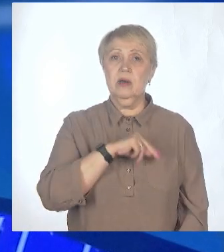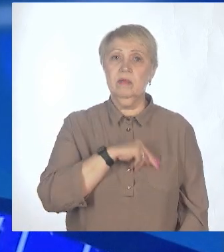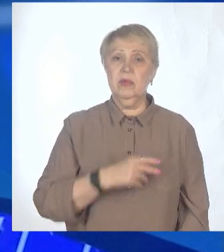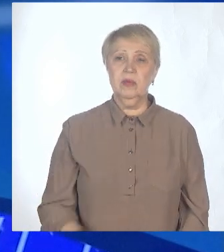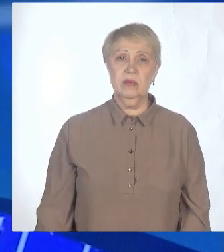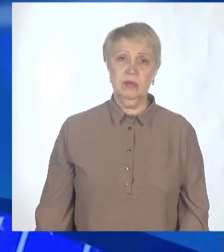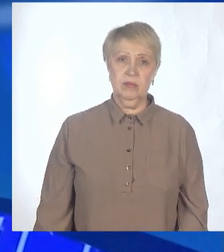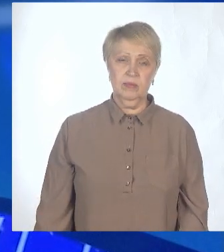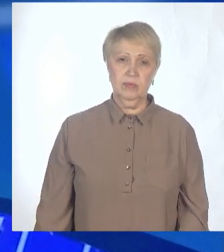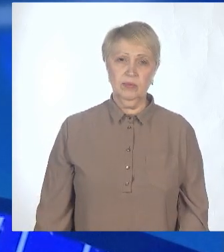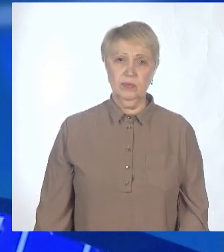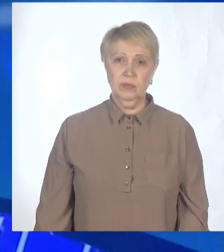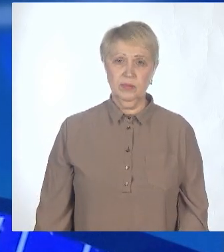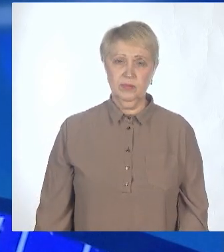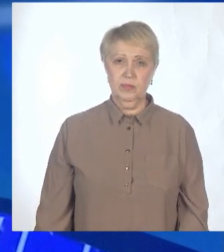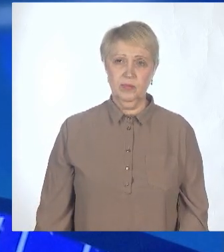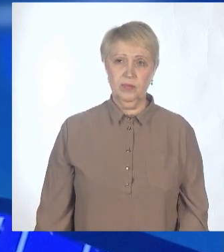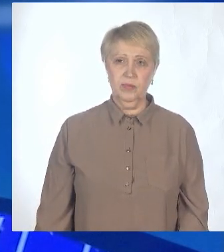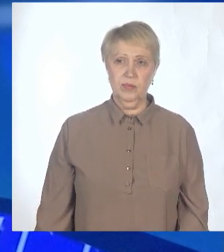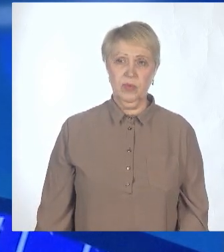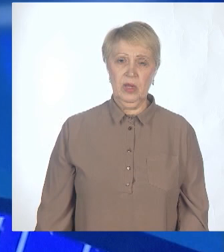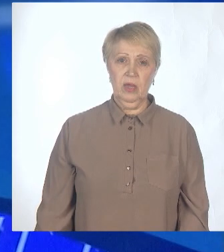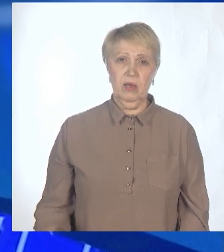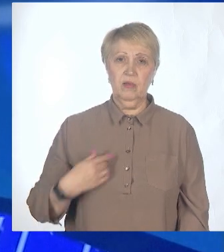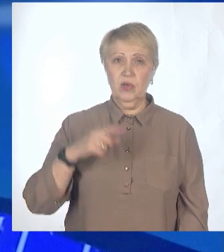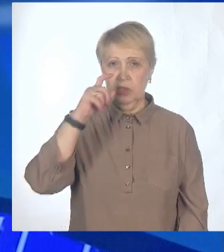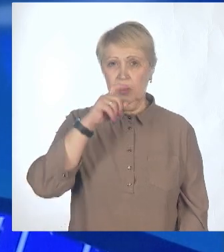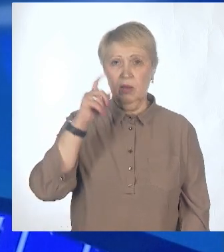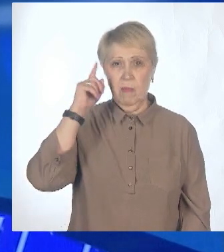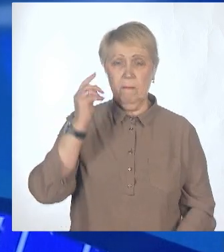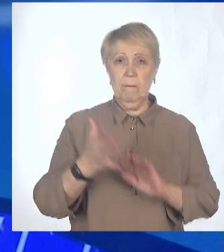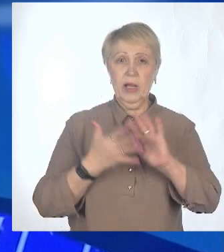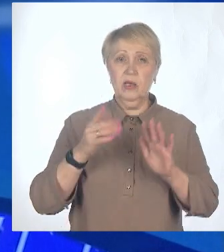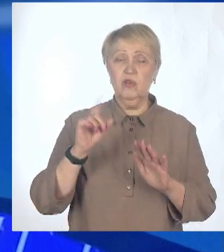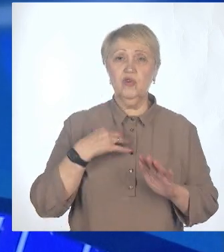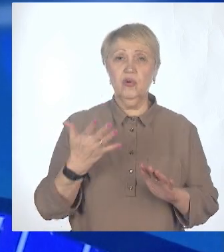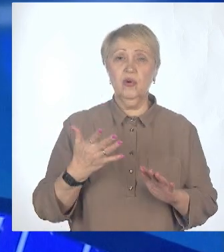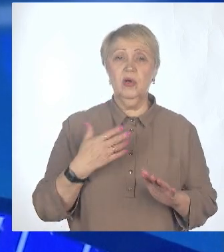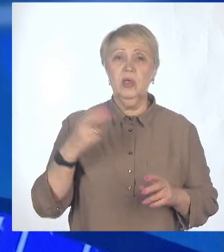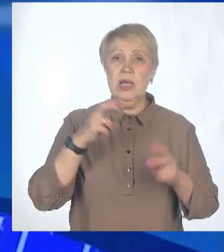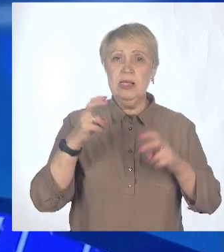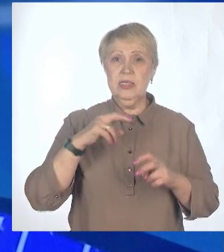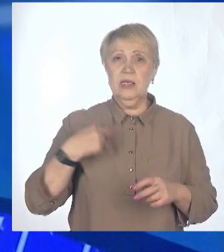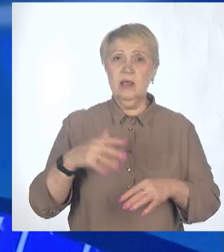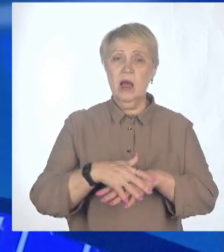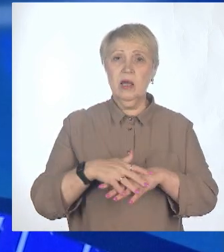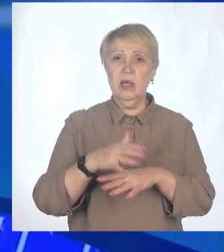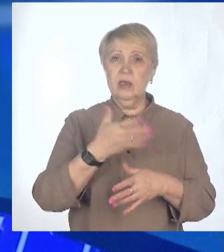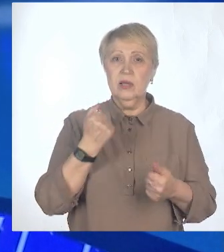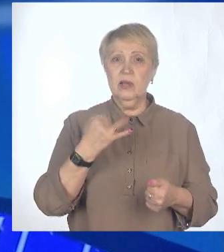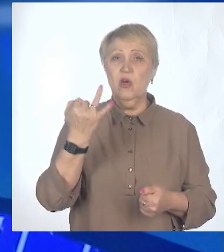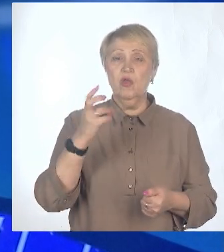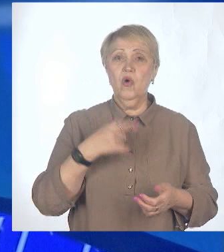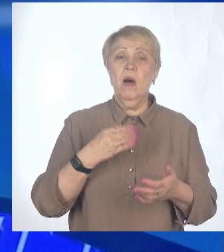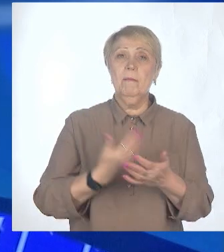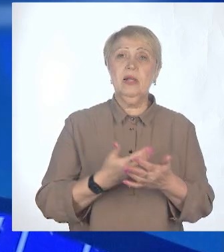бы, понятно, что еще не соискательский рынок, но предложение и для IT-специалистов тоже немножко